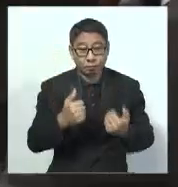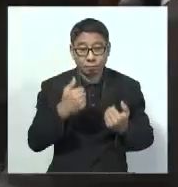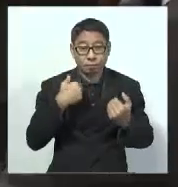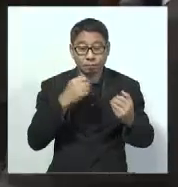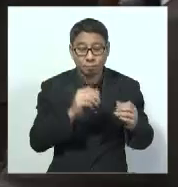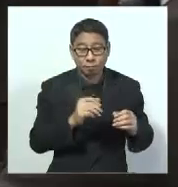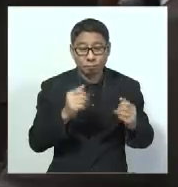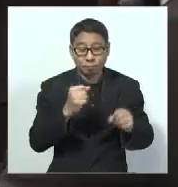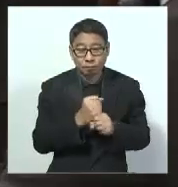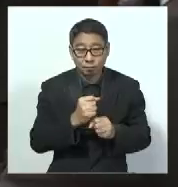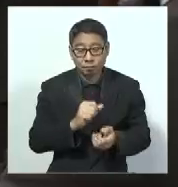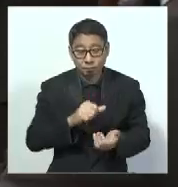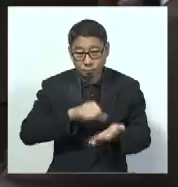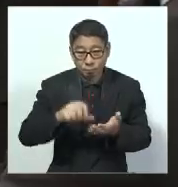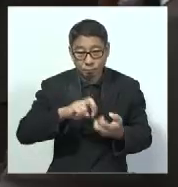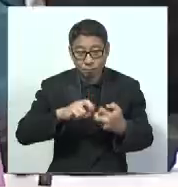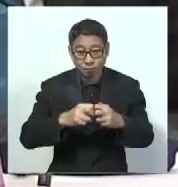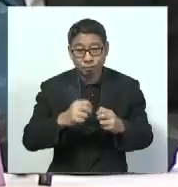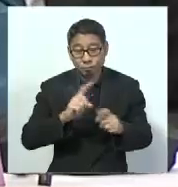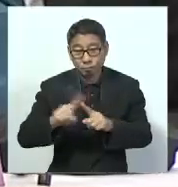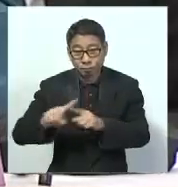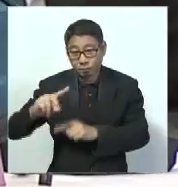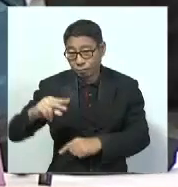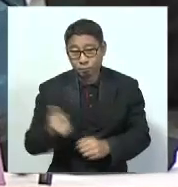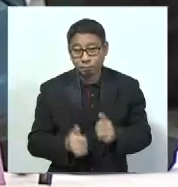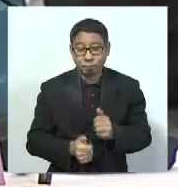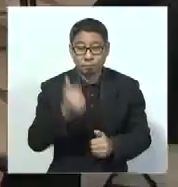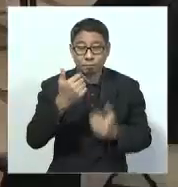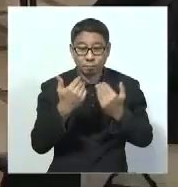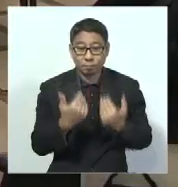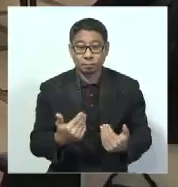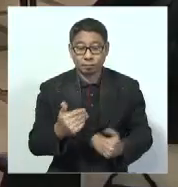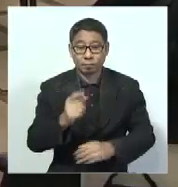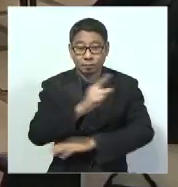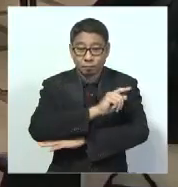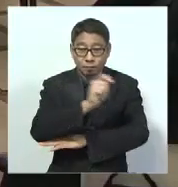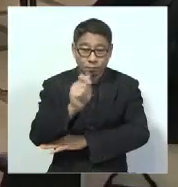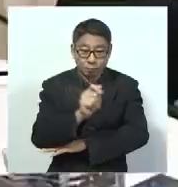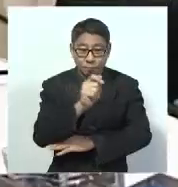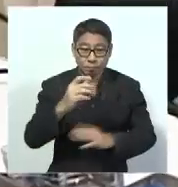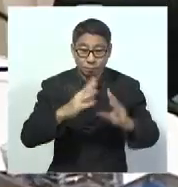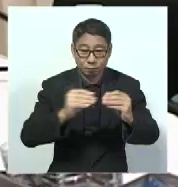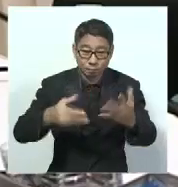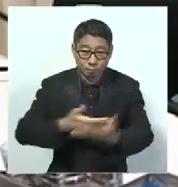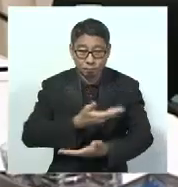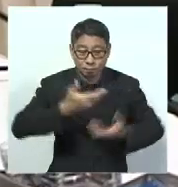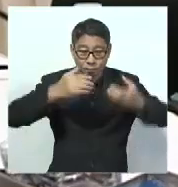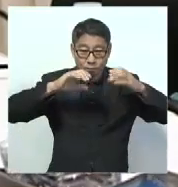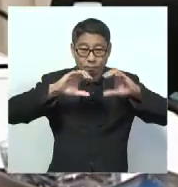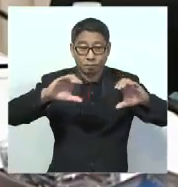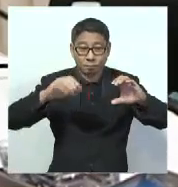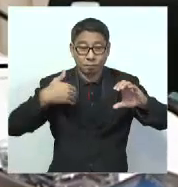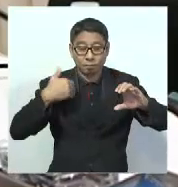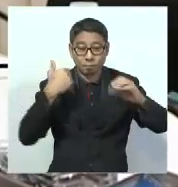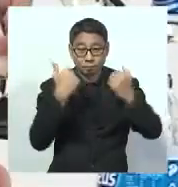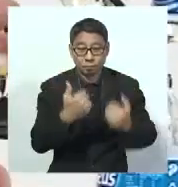ให้ได้เร็วที่สุดนะครับแล้วก็แม้ว่าท่านนายกจะไม่อยู่นะครับแต่วันนี้บังเอิญเป็นวันอังคารมีการประชุมครม.นะครับแต่การประชุมคร